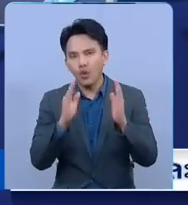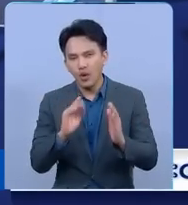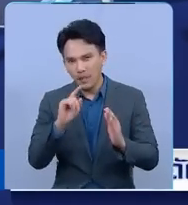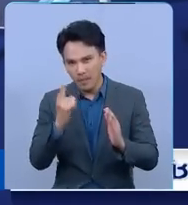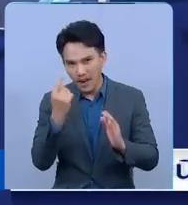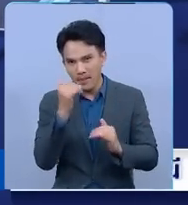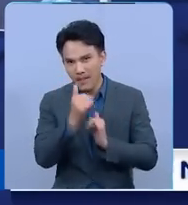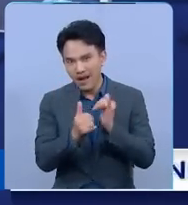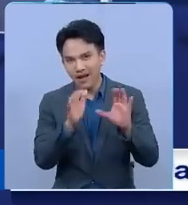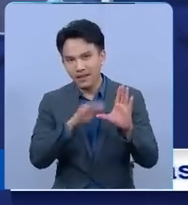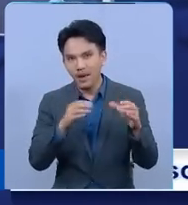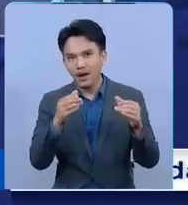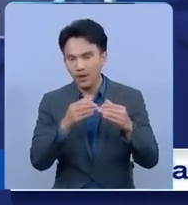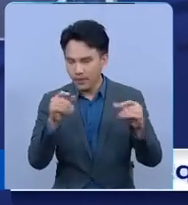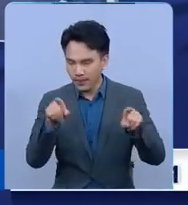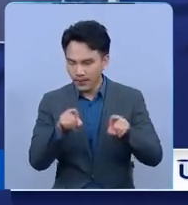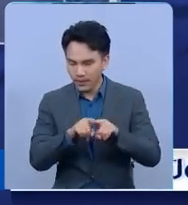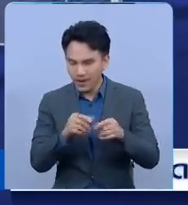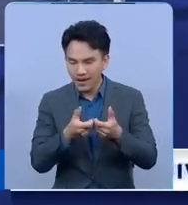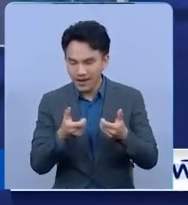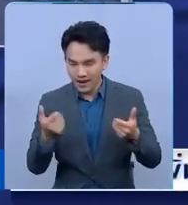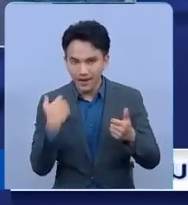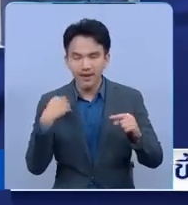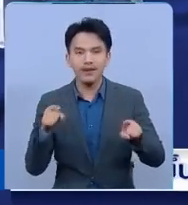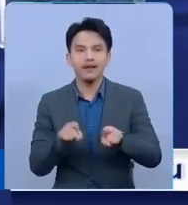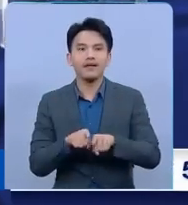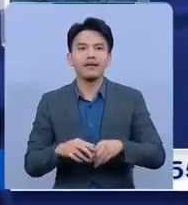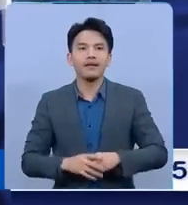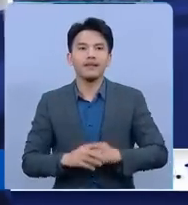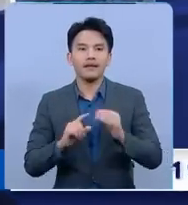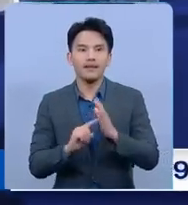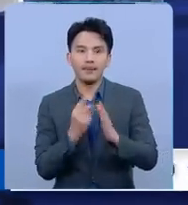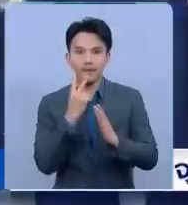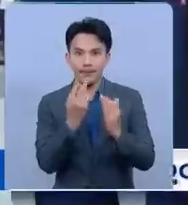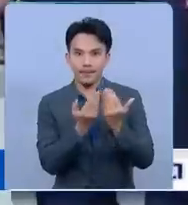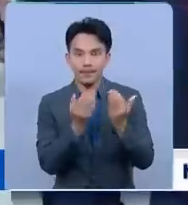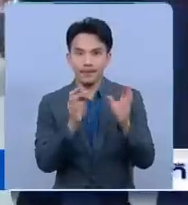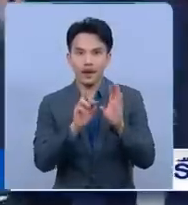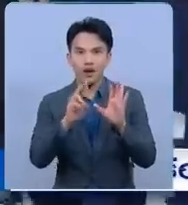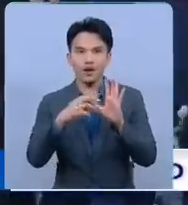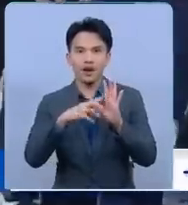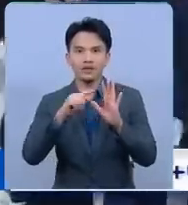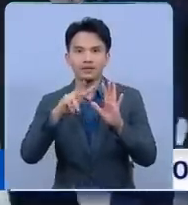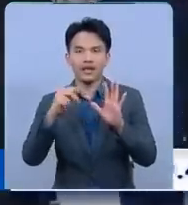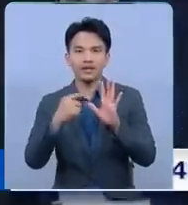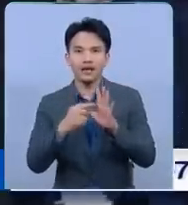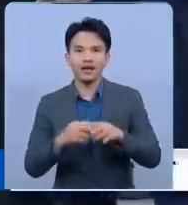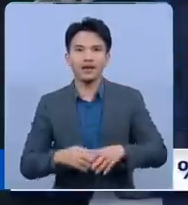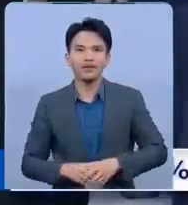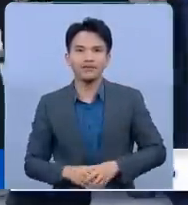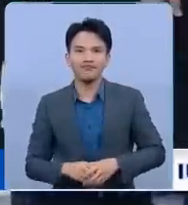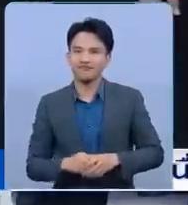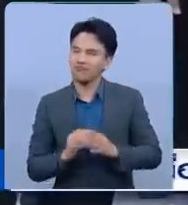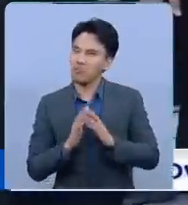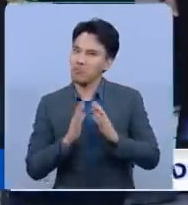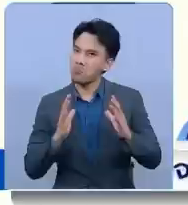นก็มาแบบอยู่พรรคเดียวกันบางคนก็ส่งไปอยู่คนละพรรคกันมาเริ่มที่ตระกูลรัตนเศรษฐ์กันก่อนต้องบอกว่ามาก